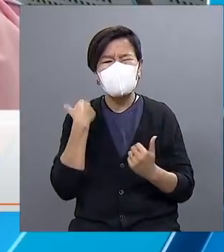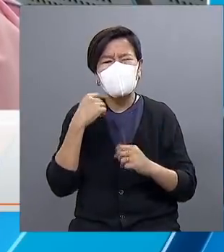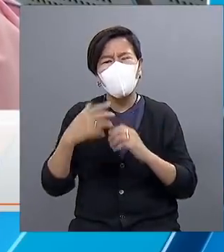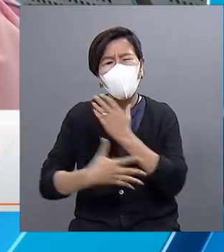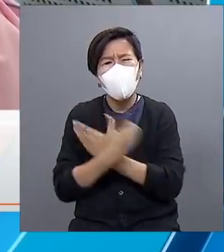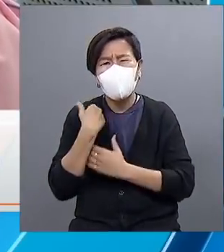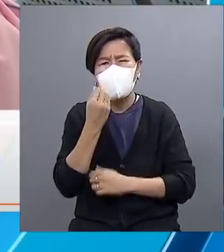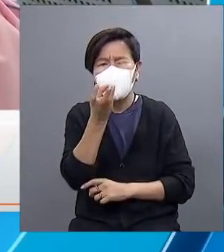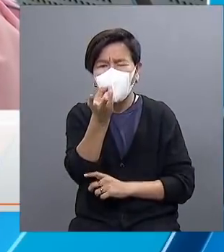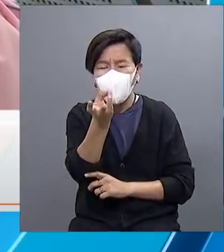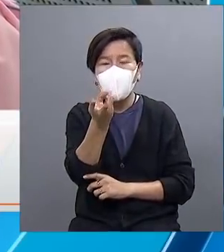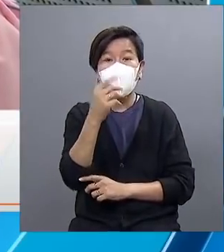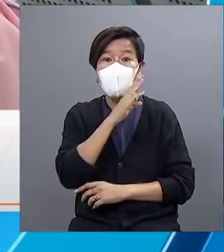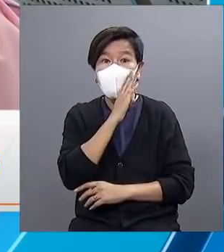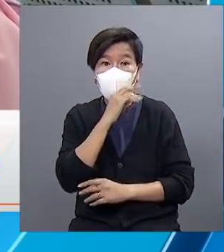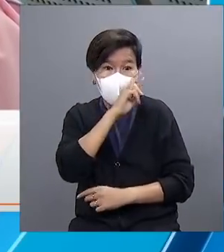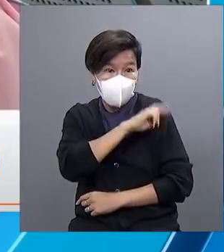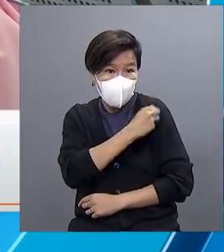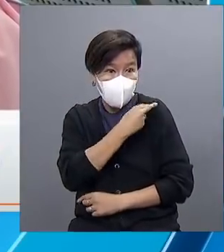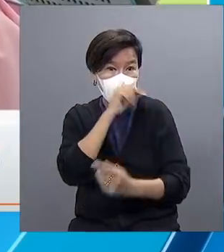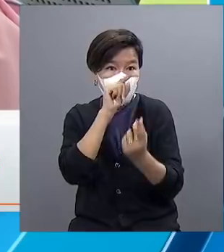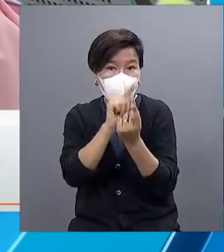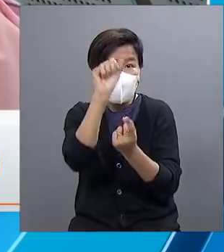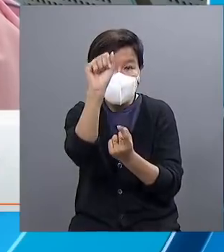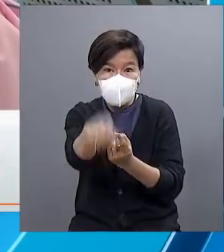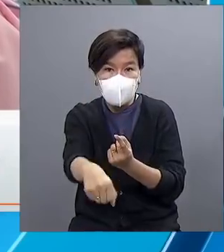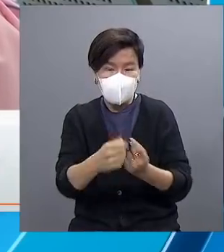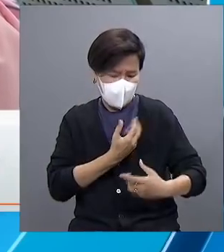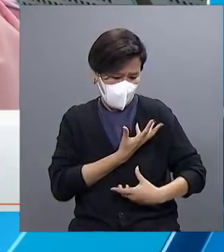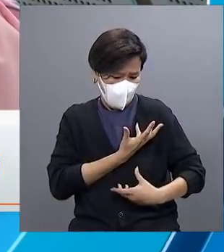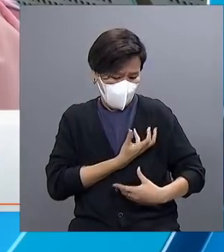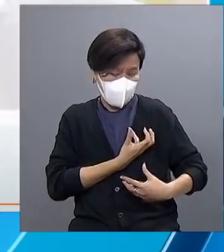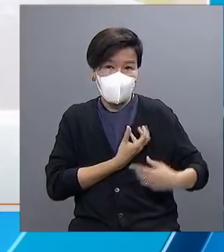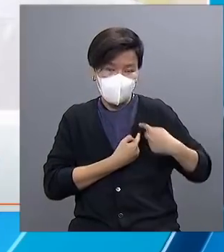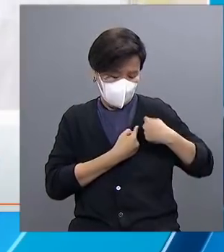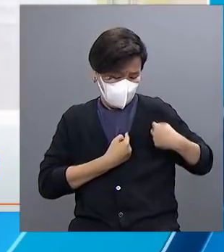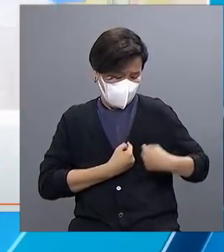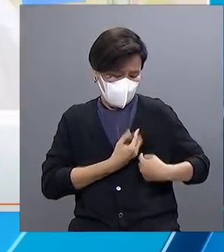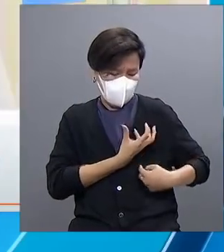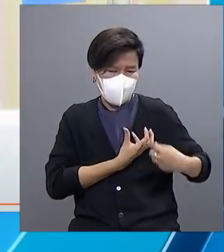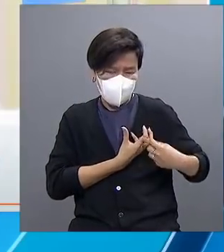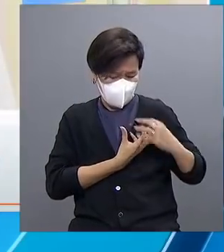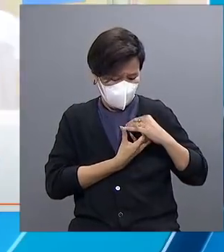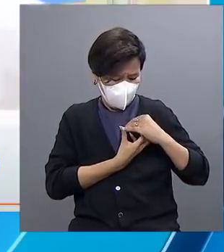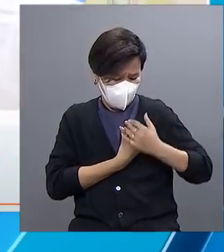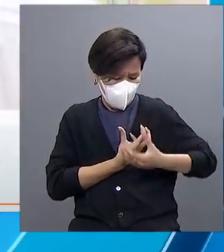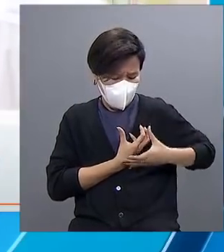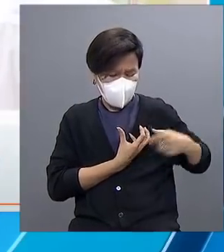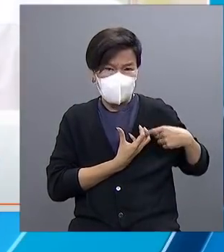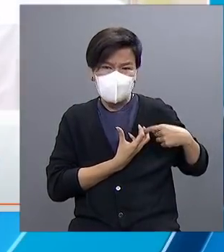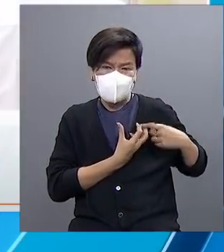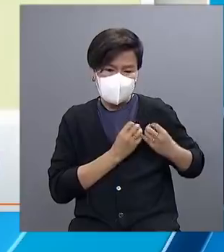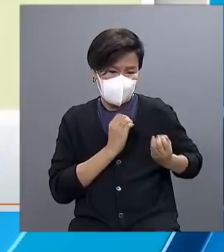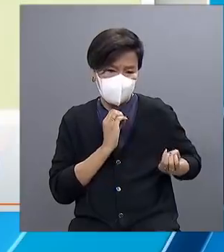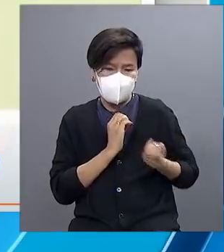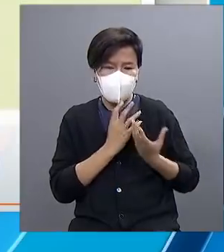พวกนี้สามารถที่จะจัดการได้ไม่ยากอะไรนะครับซึ่งอาการเหล่านี้เนี่ยเป็นคนก็เจอเนอะ10-4เจิมน้อยกว่ากันมากเลย